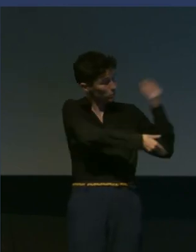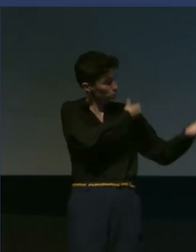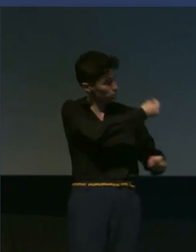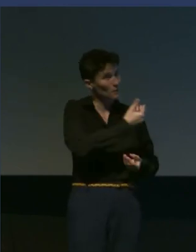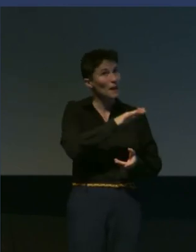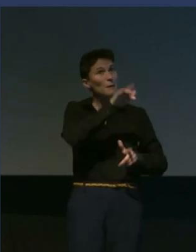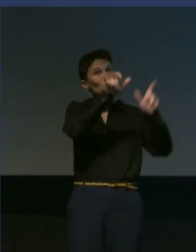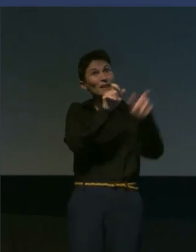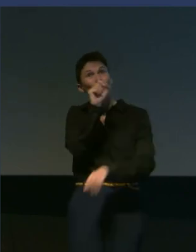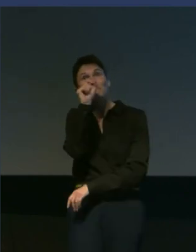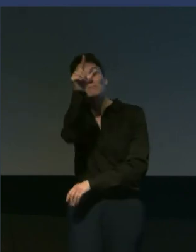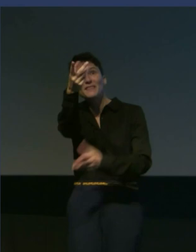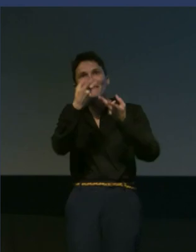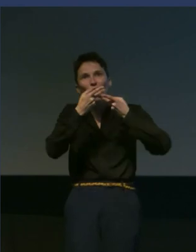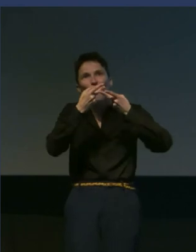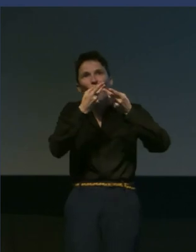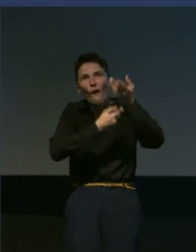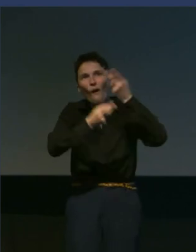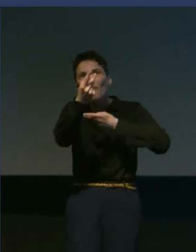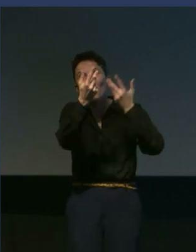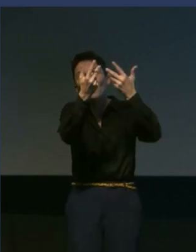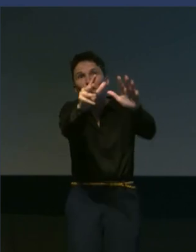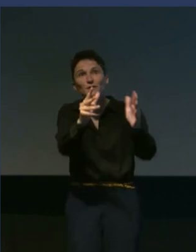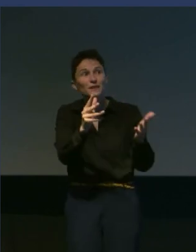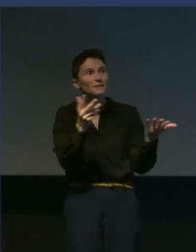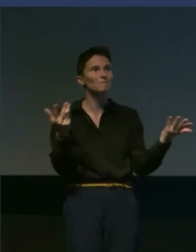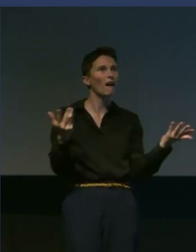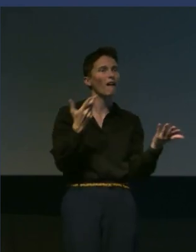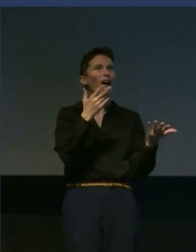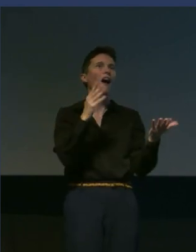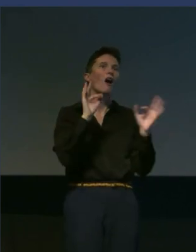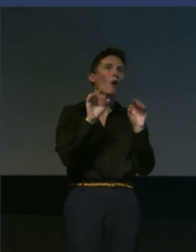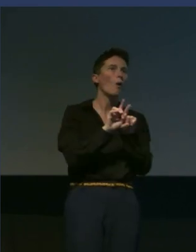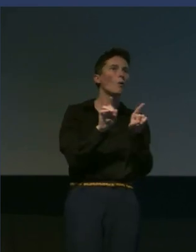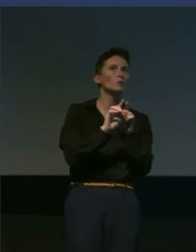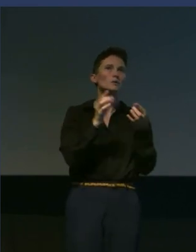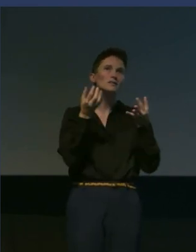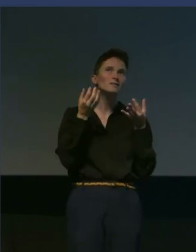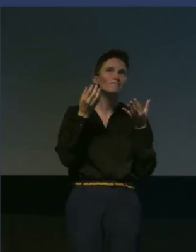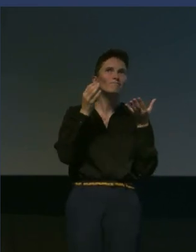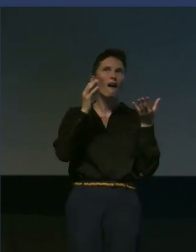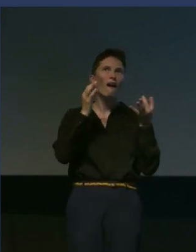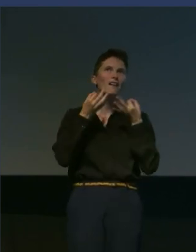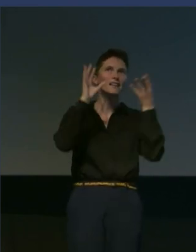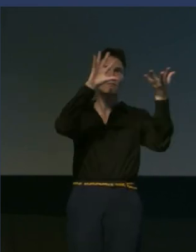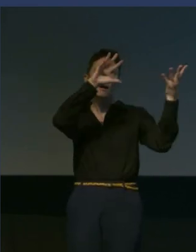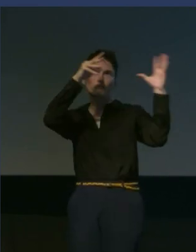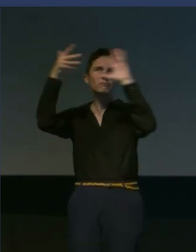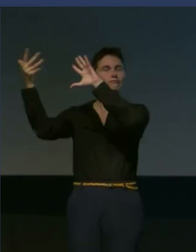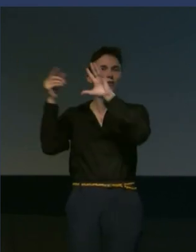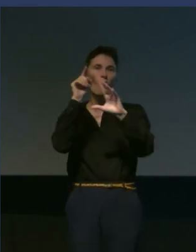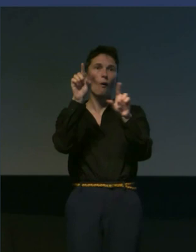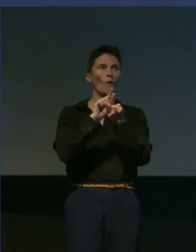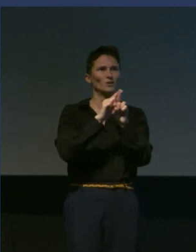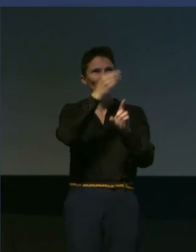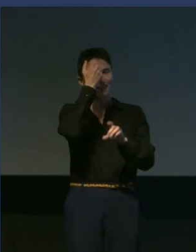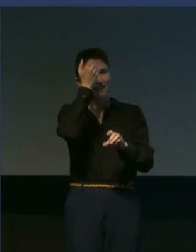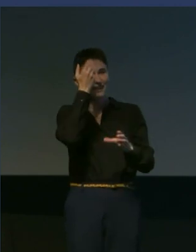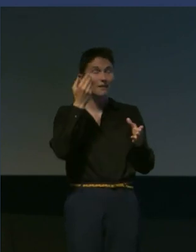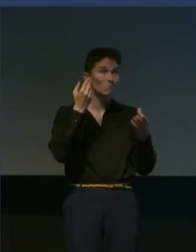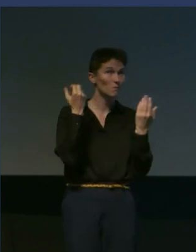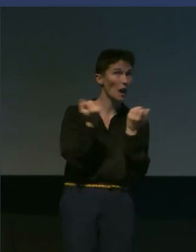finalement, sont confrontées finalement aussi au changement climatique et surtout qui vont pouvoir mettre en place des